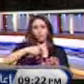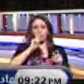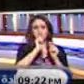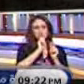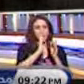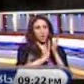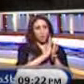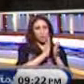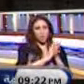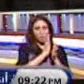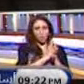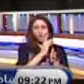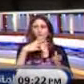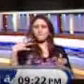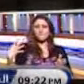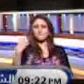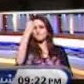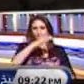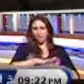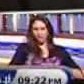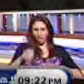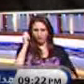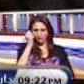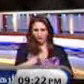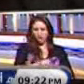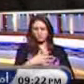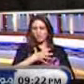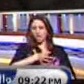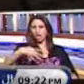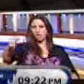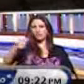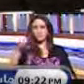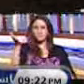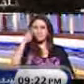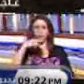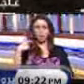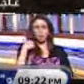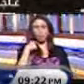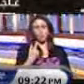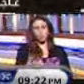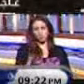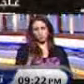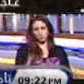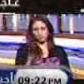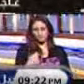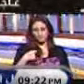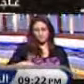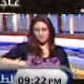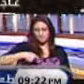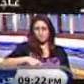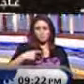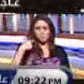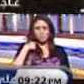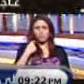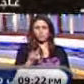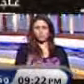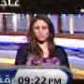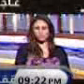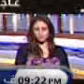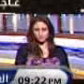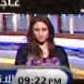عايزينه. حضرتك اصحاب المدرسه احنا لو هم يتبرعوا احنا موافقين على طول نعمل